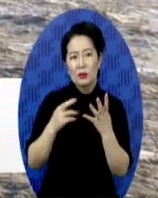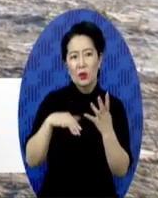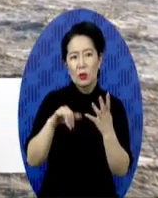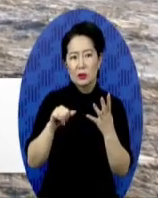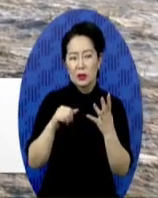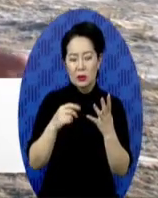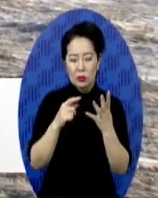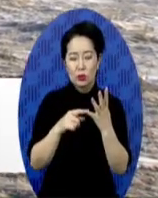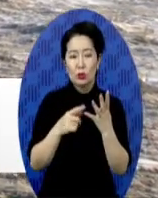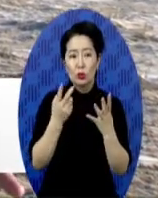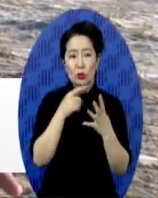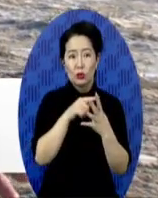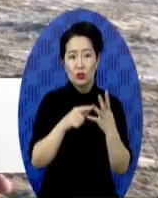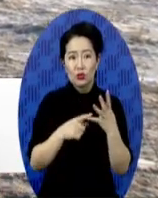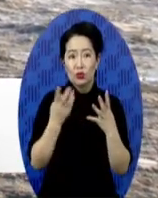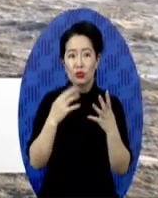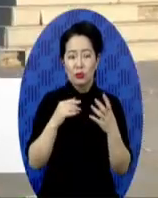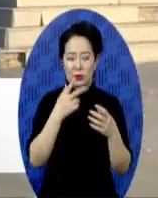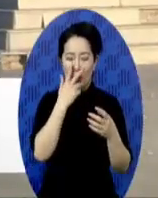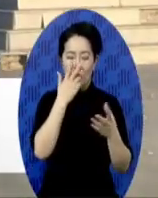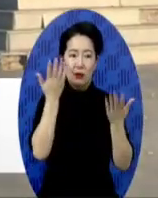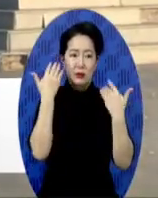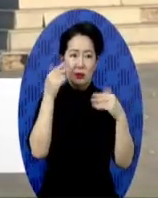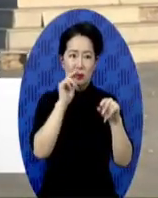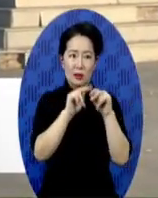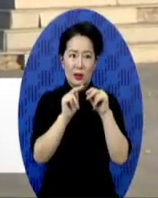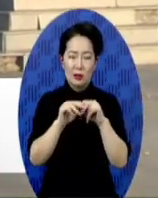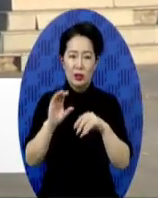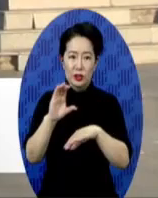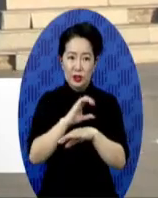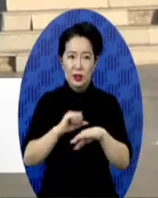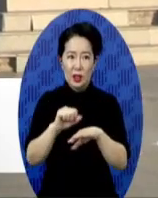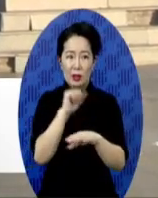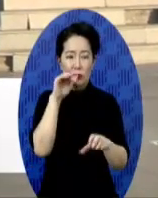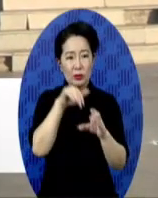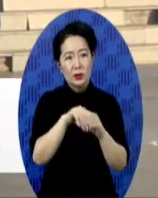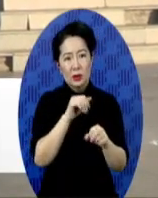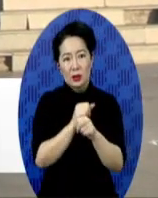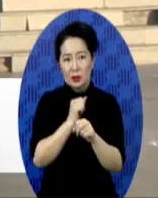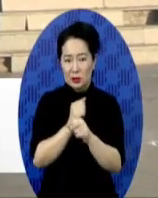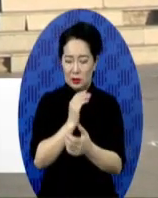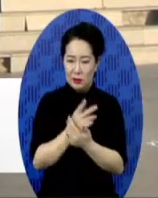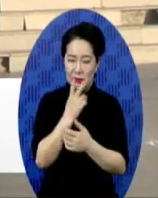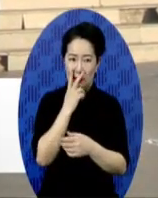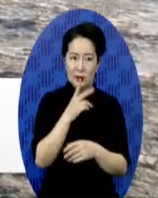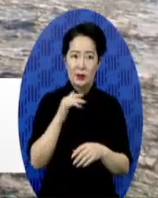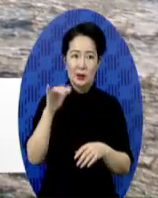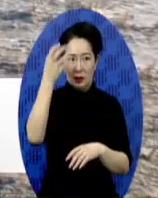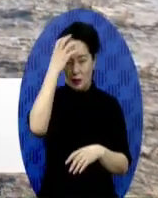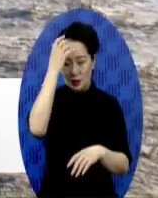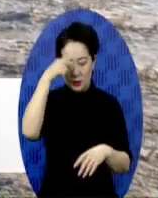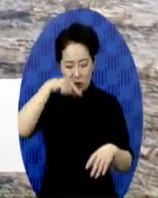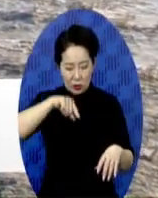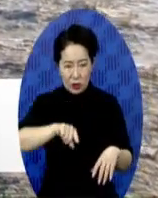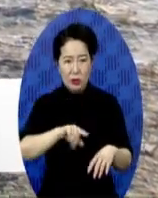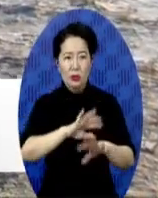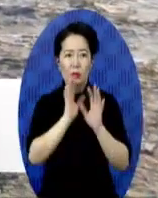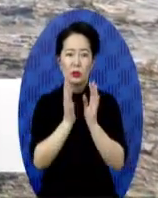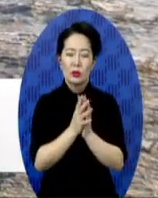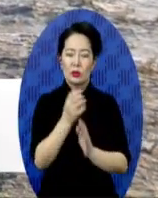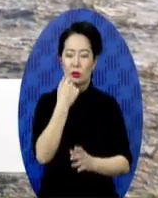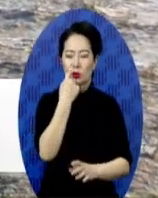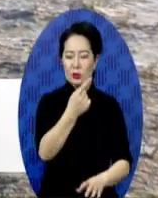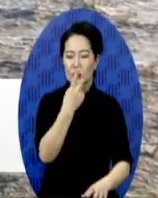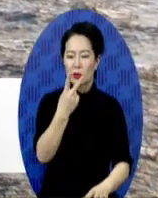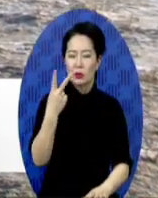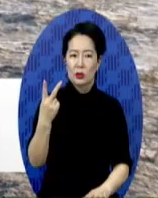тандалт одоо хяналтыг бол тавьсан. За өнөөдөр бол Сэлэнгэ аймагт бол ажиллалаа. За Сэлэнгэ аймгийн хувьд бол засгийн газрын төвшөнд бол 122 аж ахуйн нэгжийн